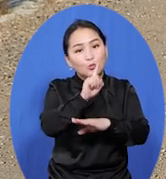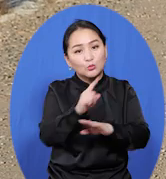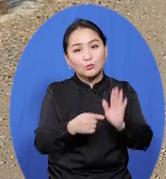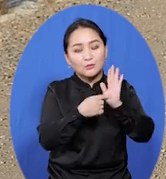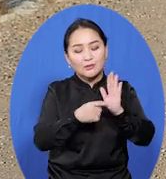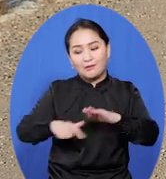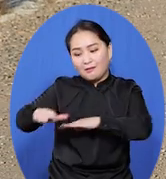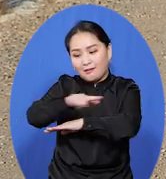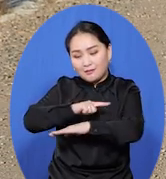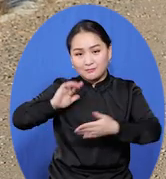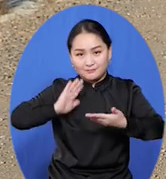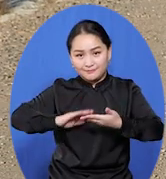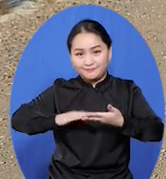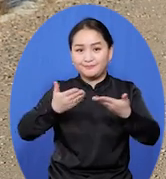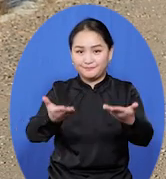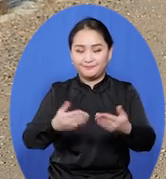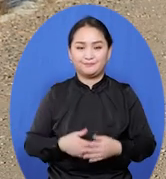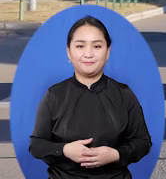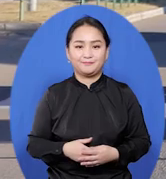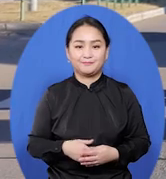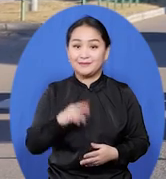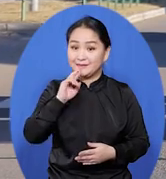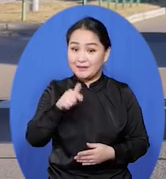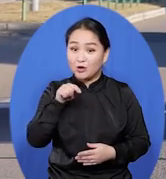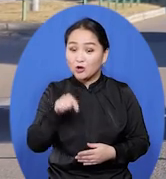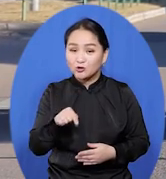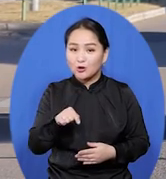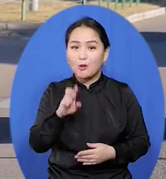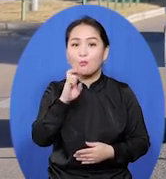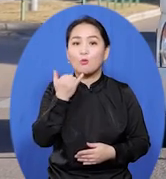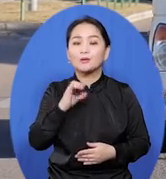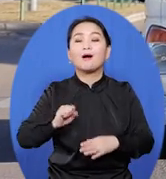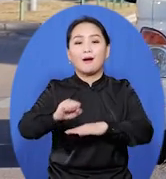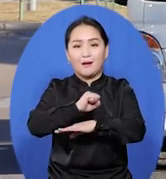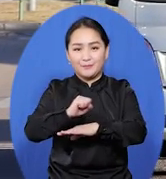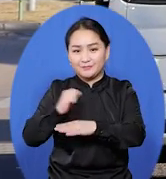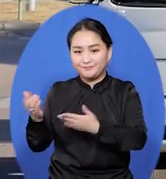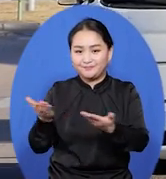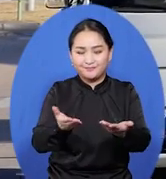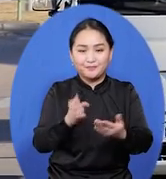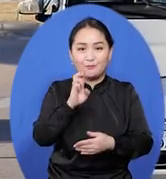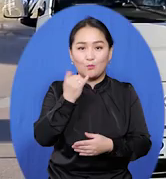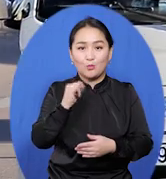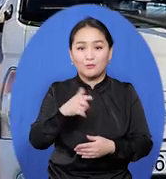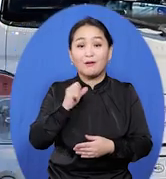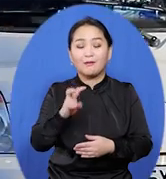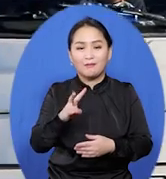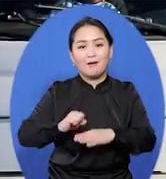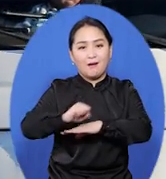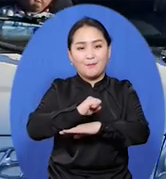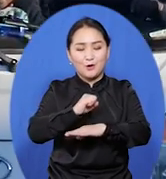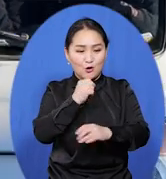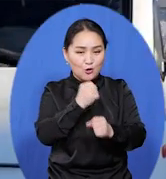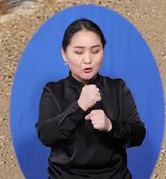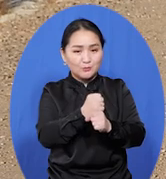бид газар дээрээс нь сурвалж та бүхэнд хүргэж байгаа үлээ. Яг одоо бол бид Булган аймагт хүрэлцэн ирээд байна. За ингээд Булган аймгийн хөдөлмөр